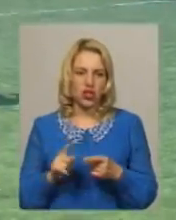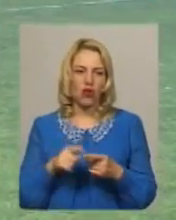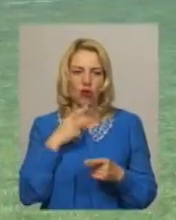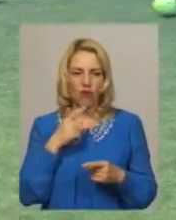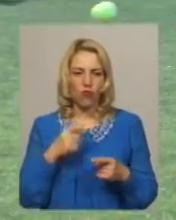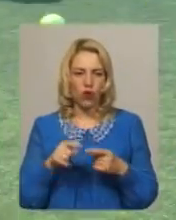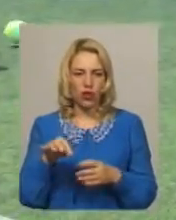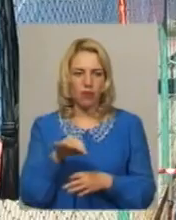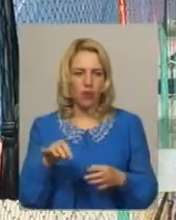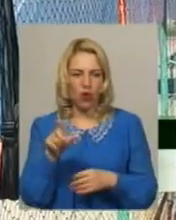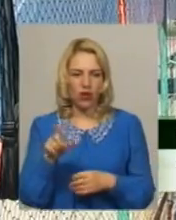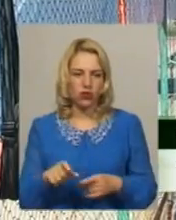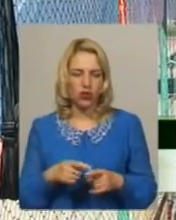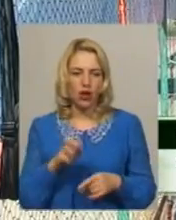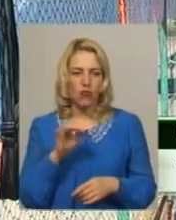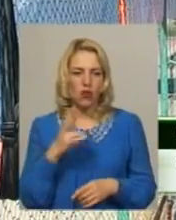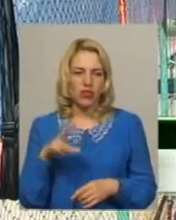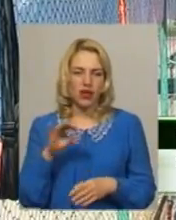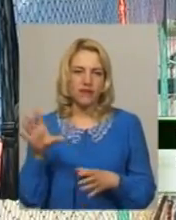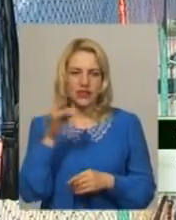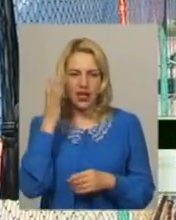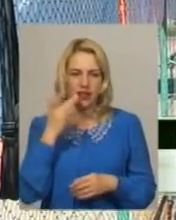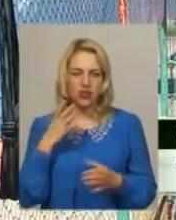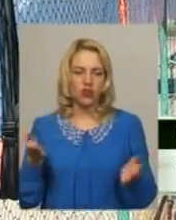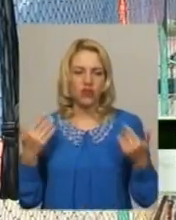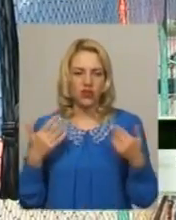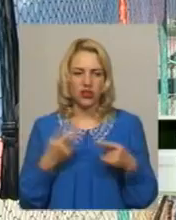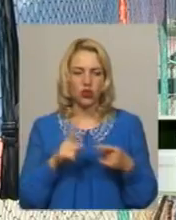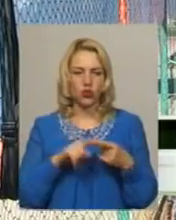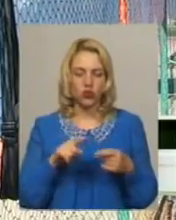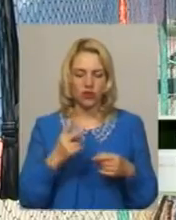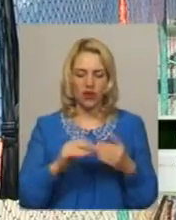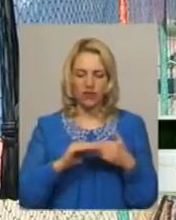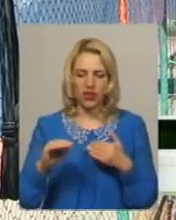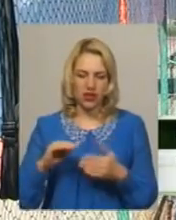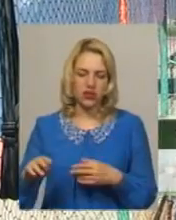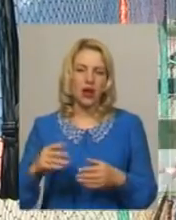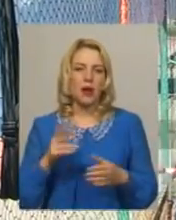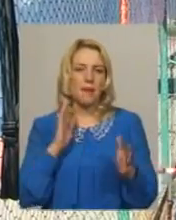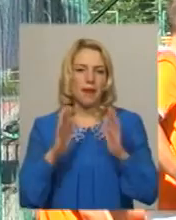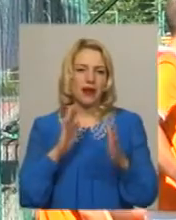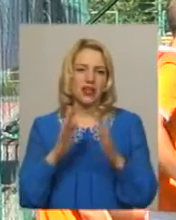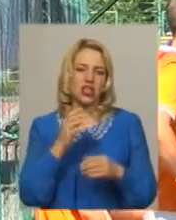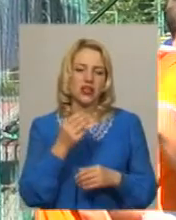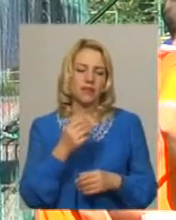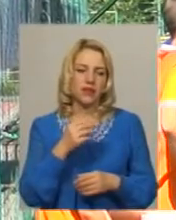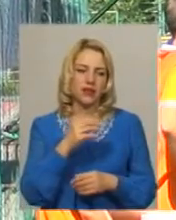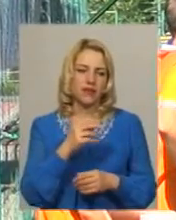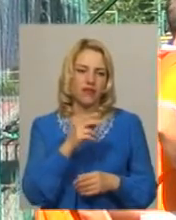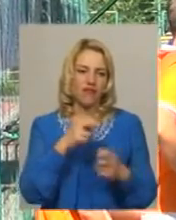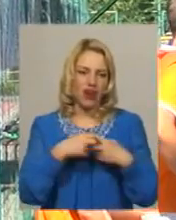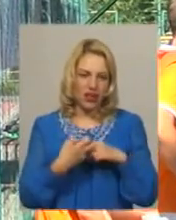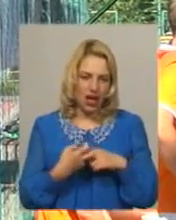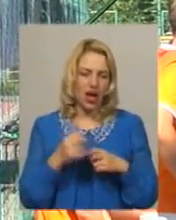міні-футболу Олександр Бондар. Все літо, вихідні, тобто тут два майданчика, парк Франка, де США-1 ми проводимо змагання. Проводимо чемпіонат і